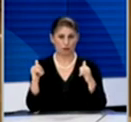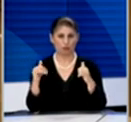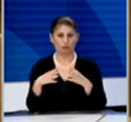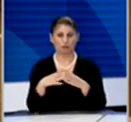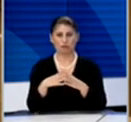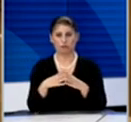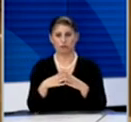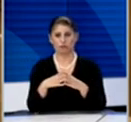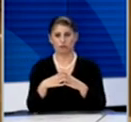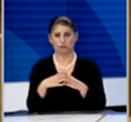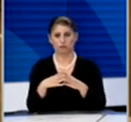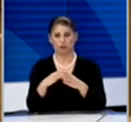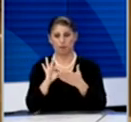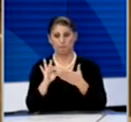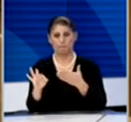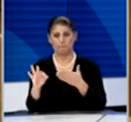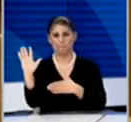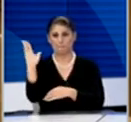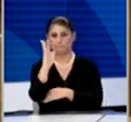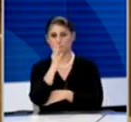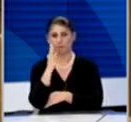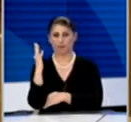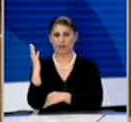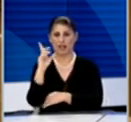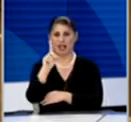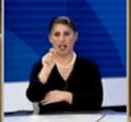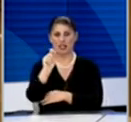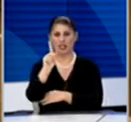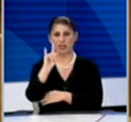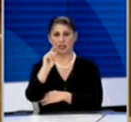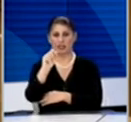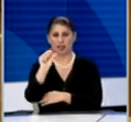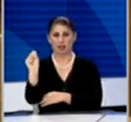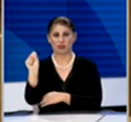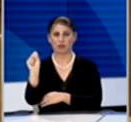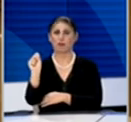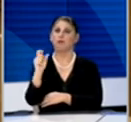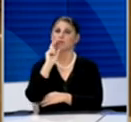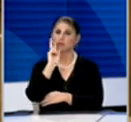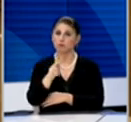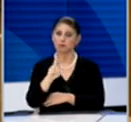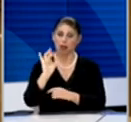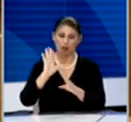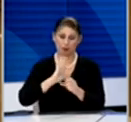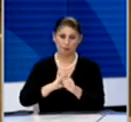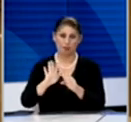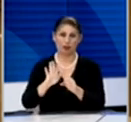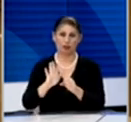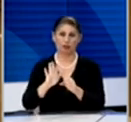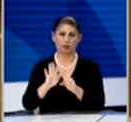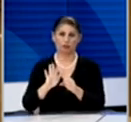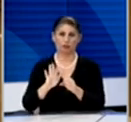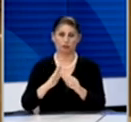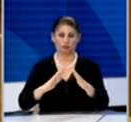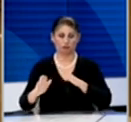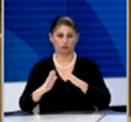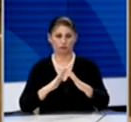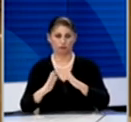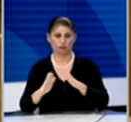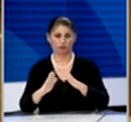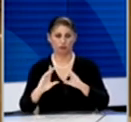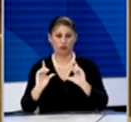πάρκου παύλα δάσους δαδιάς λευκή μι σουλίου αλλά και άλλων περιοχών της ελλάδας φάνηκε η ανεπάρκειά σας να προστατεύσετε